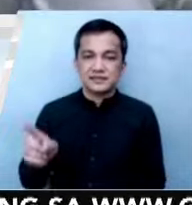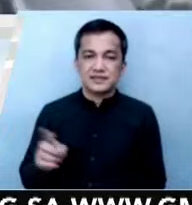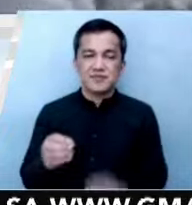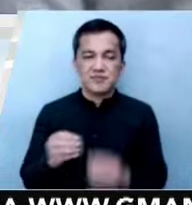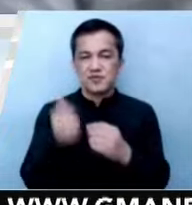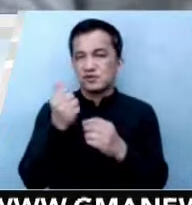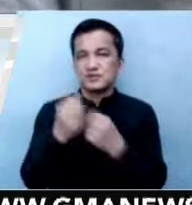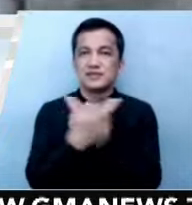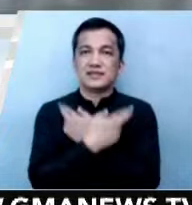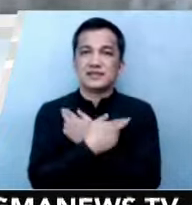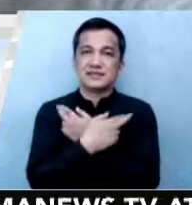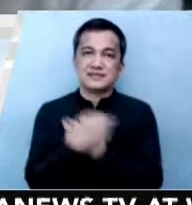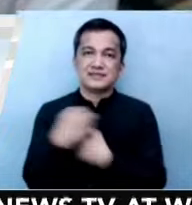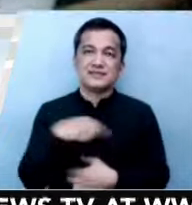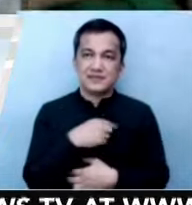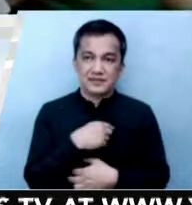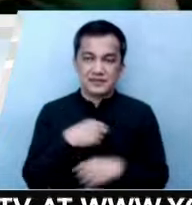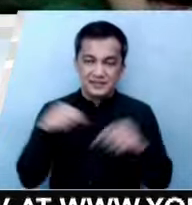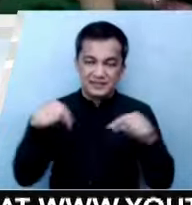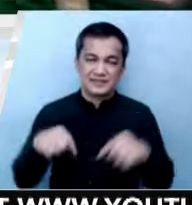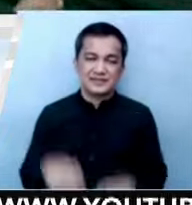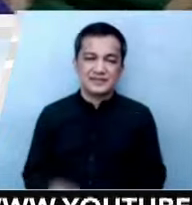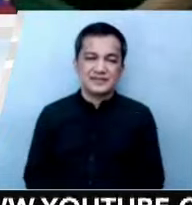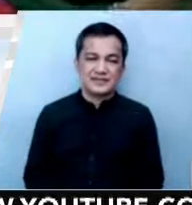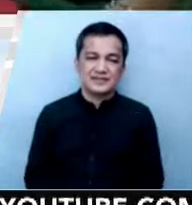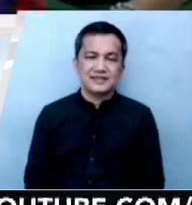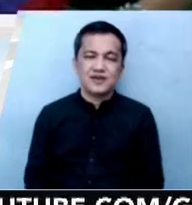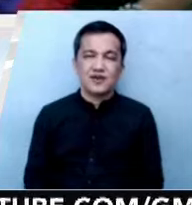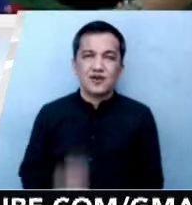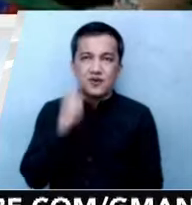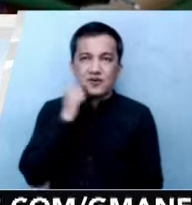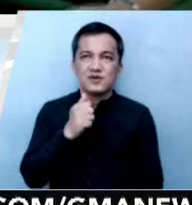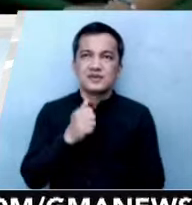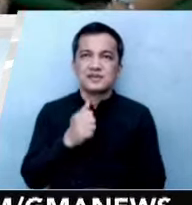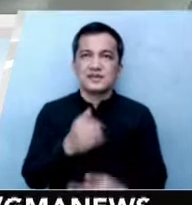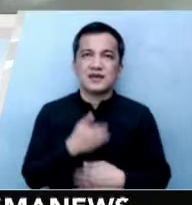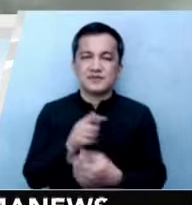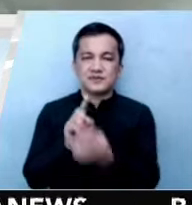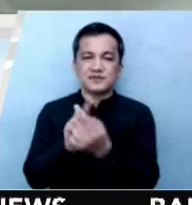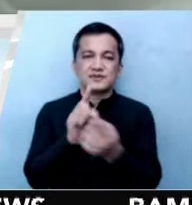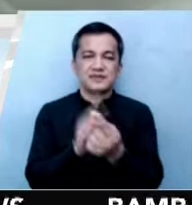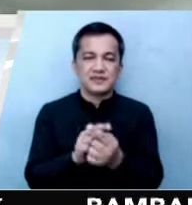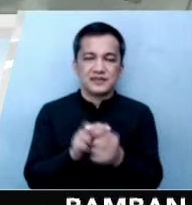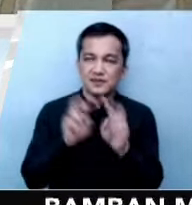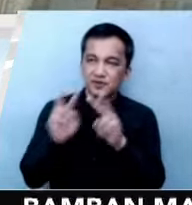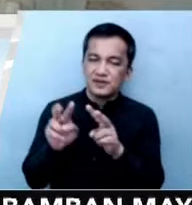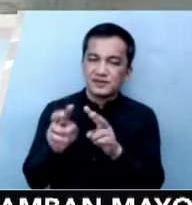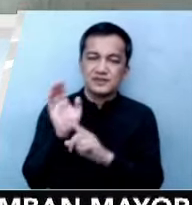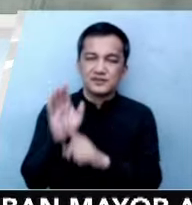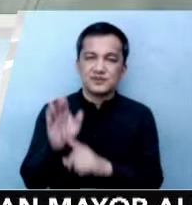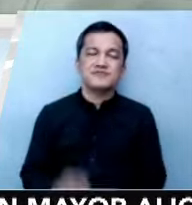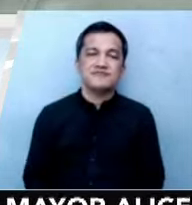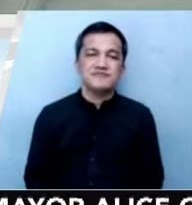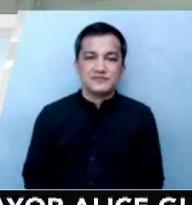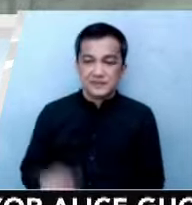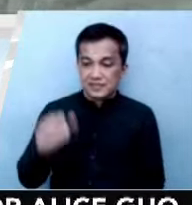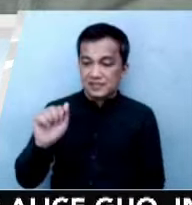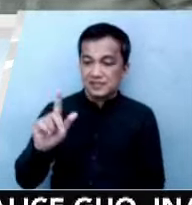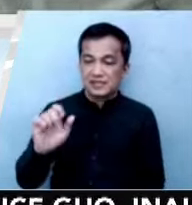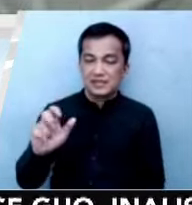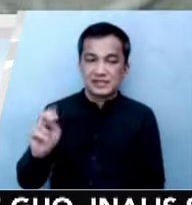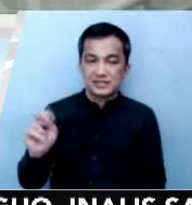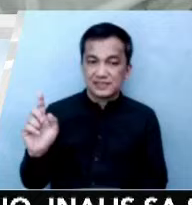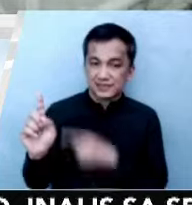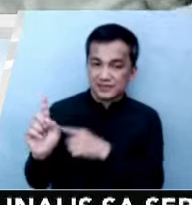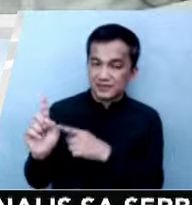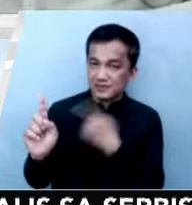pinaka-relaxation namin dito. I'm always happy to meet them and watch their show. Si Alden may patis kung